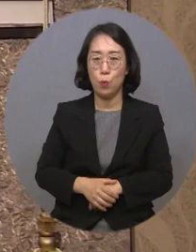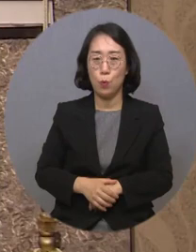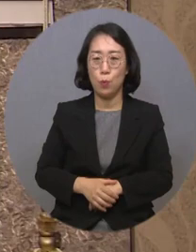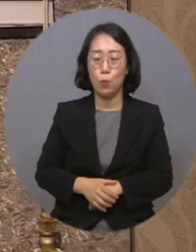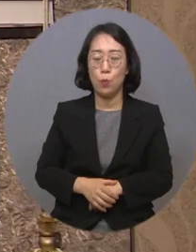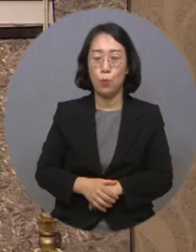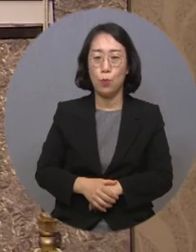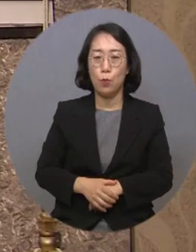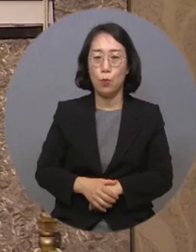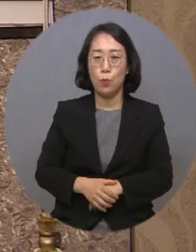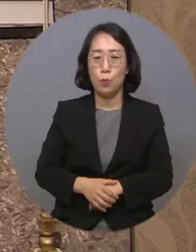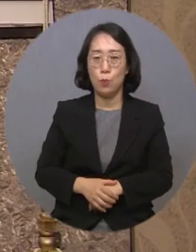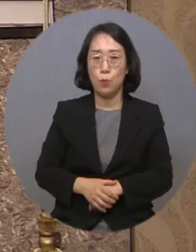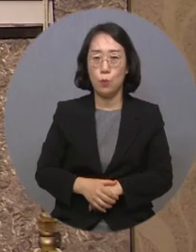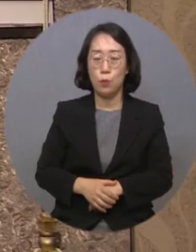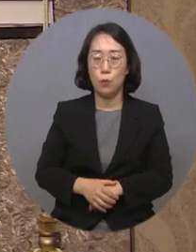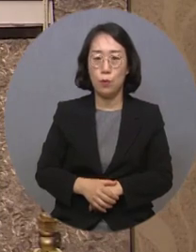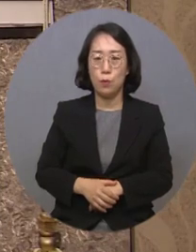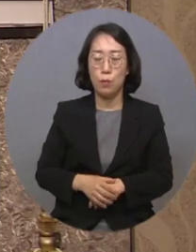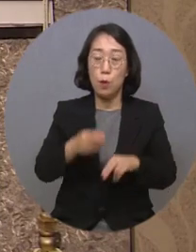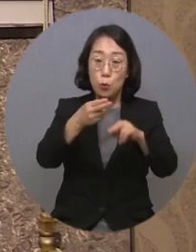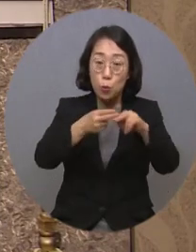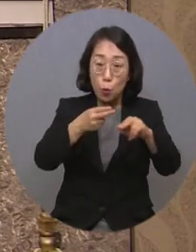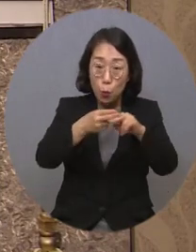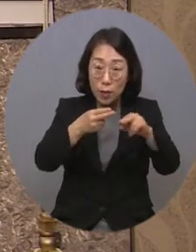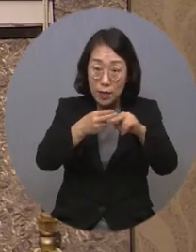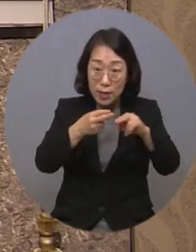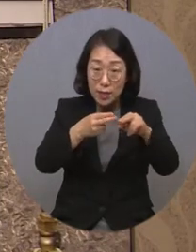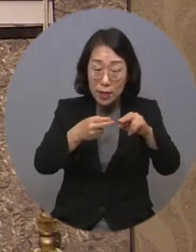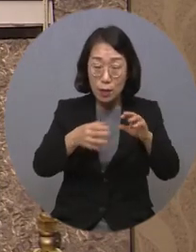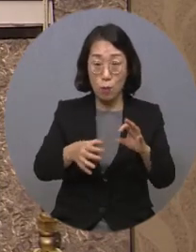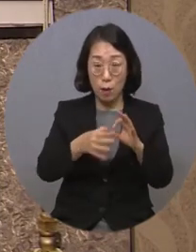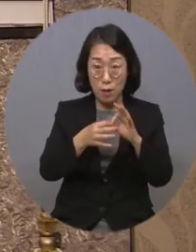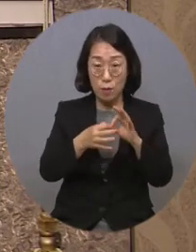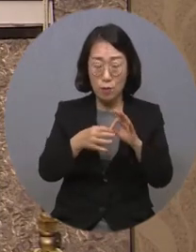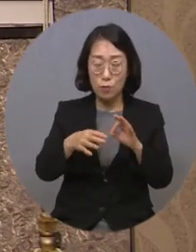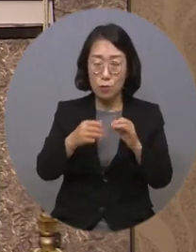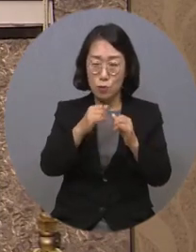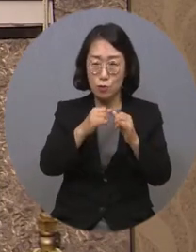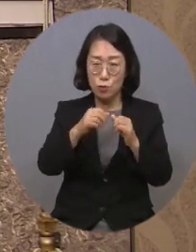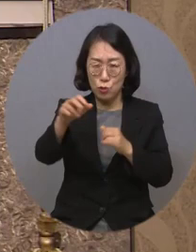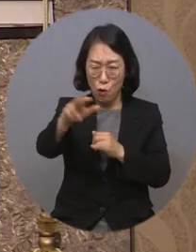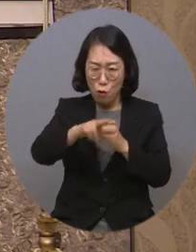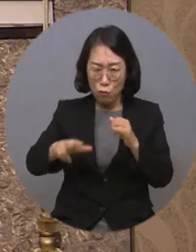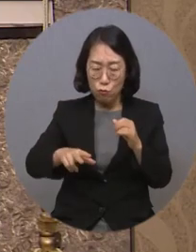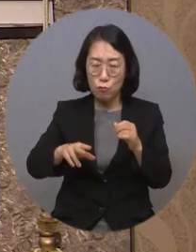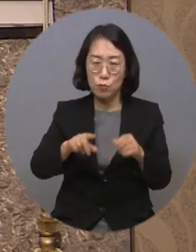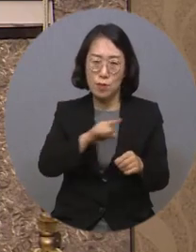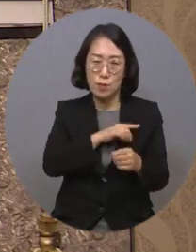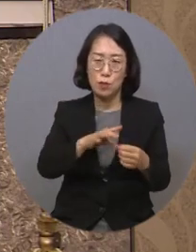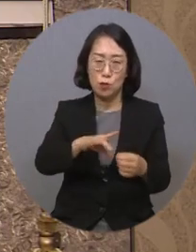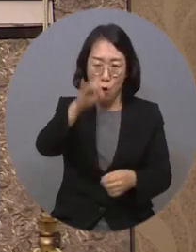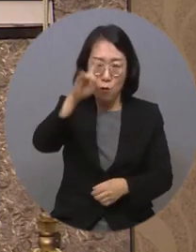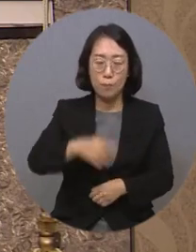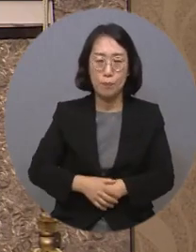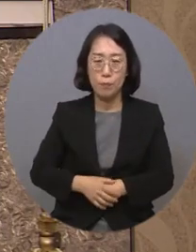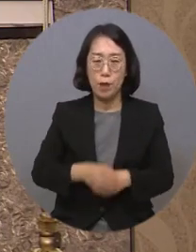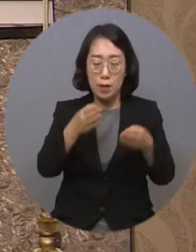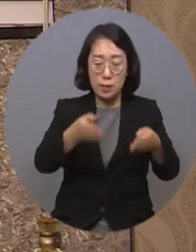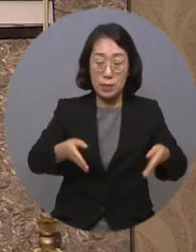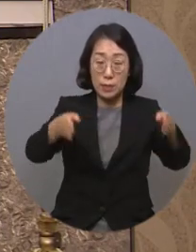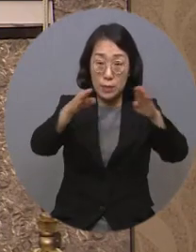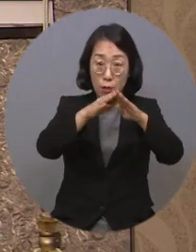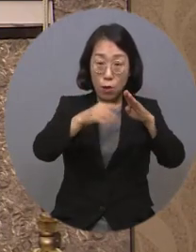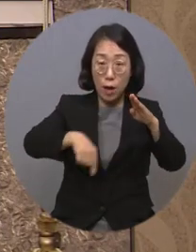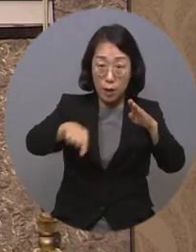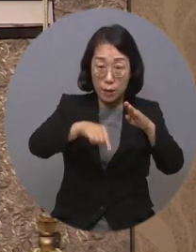이 요식업으로는 아마 전국에서 최초인 것 같아요. 이제 불특정 다수, 그러니까 시설 내